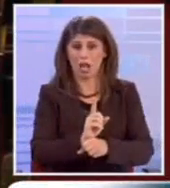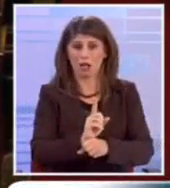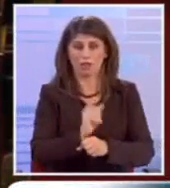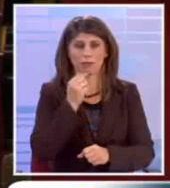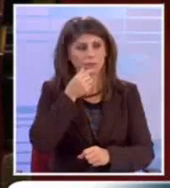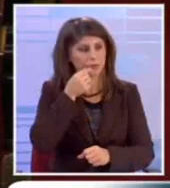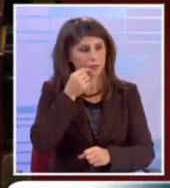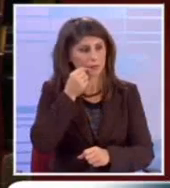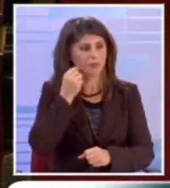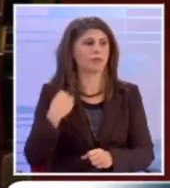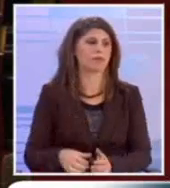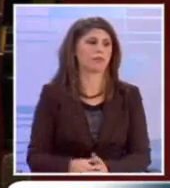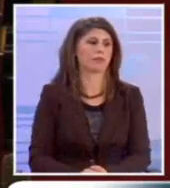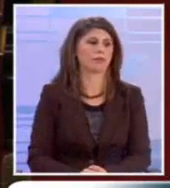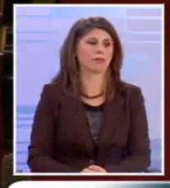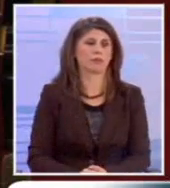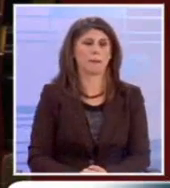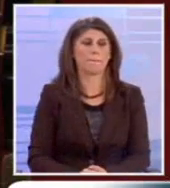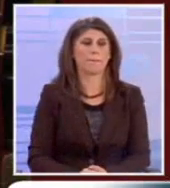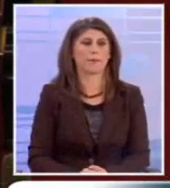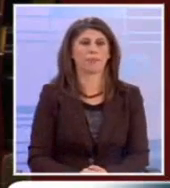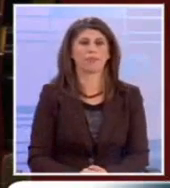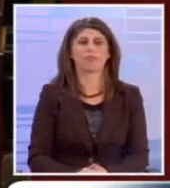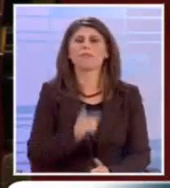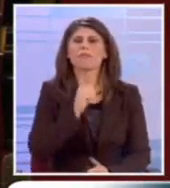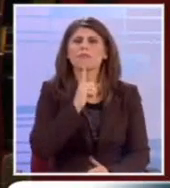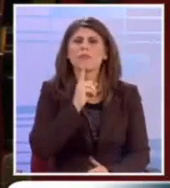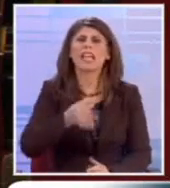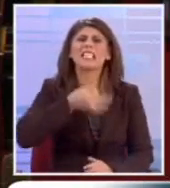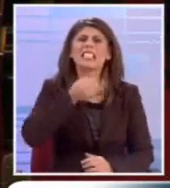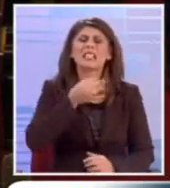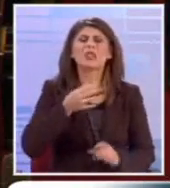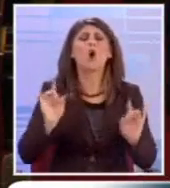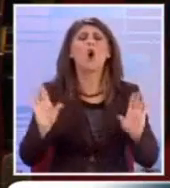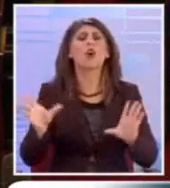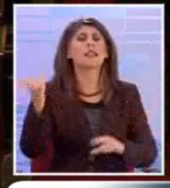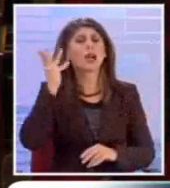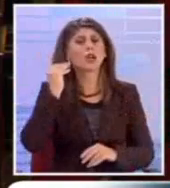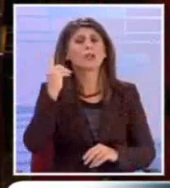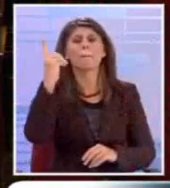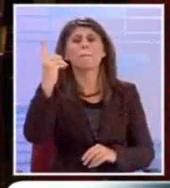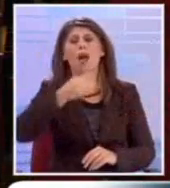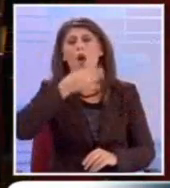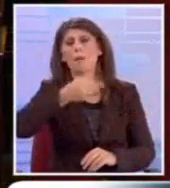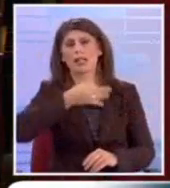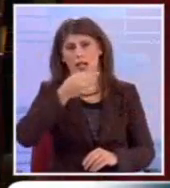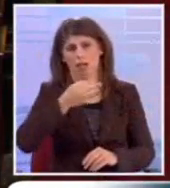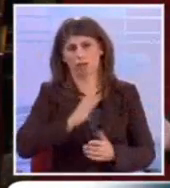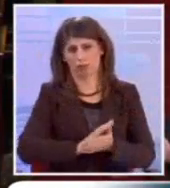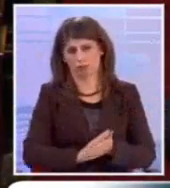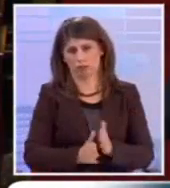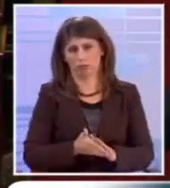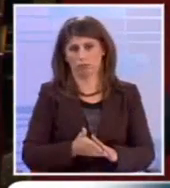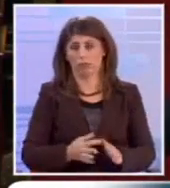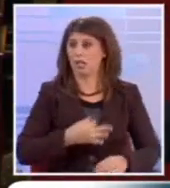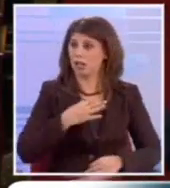μιλήσατε. Σαν να κάνατε εισήγηση χωρίς να ακούσατε μία ομιλία. Κύριε